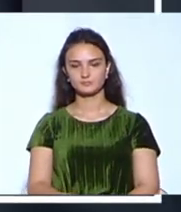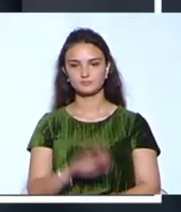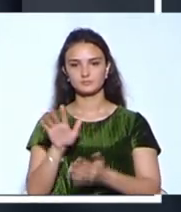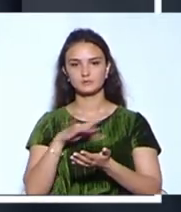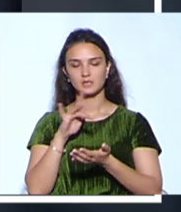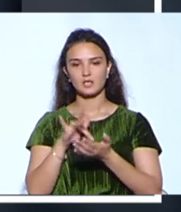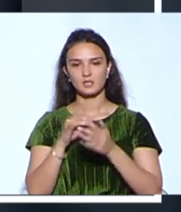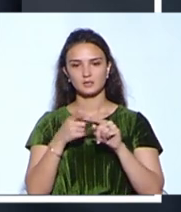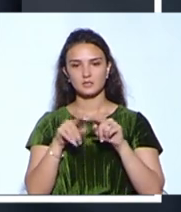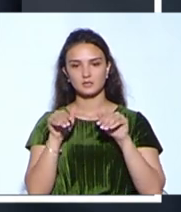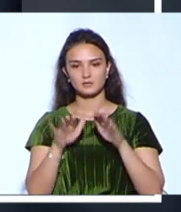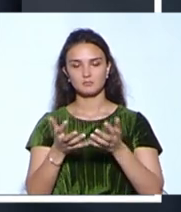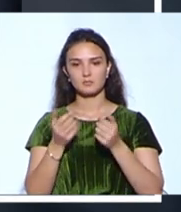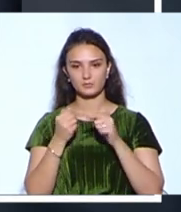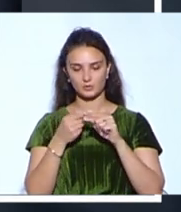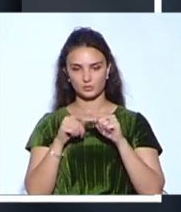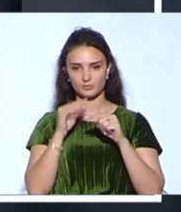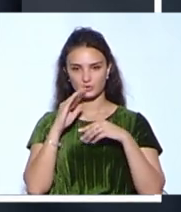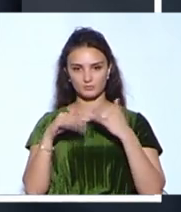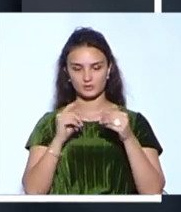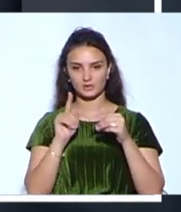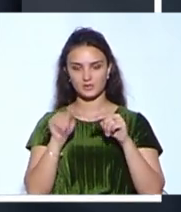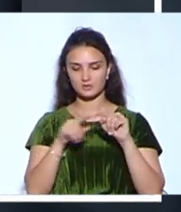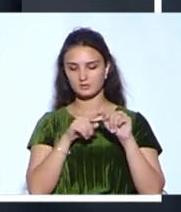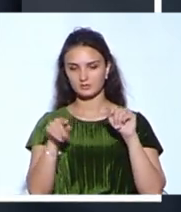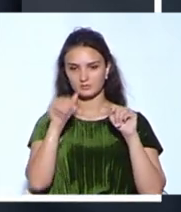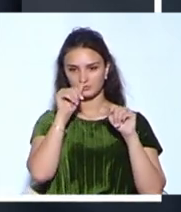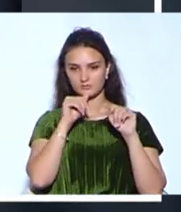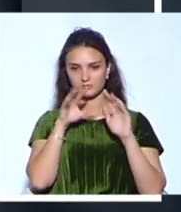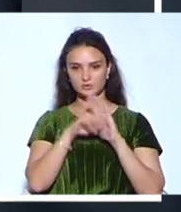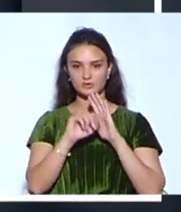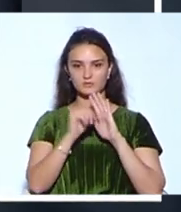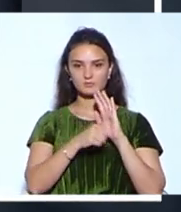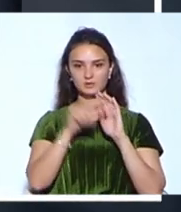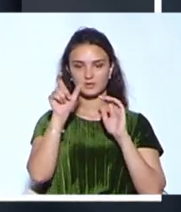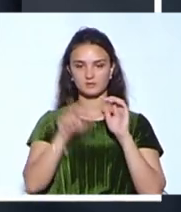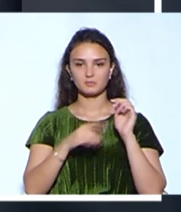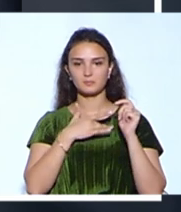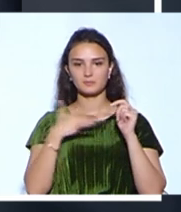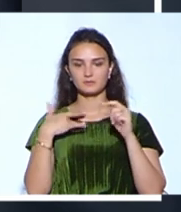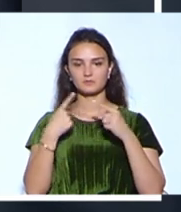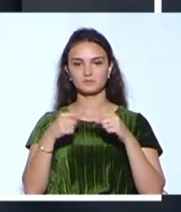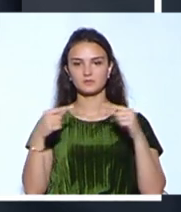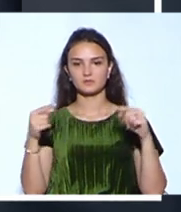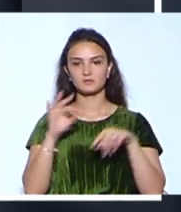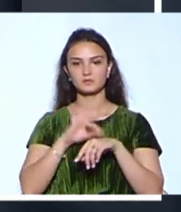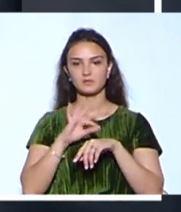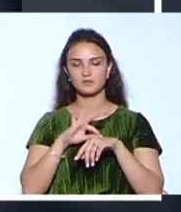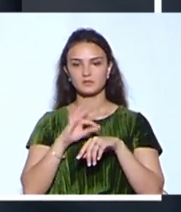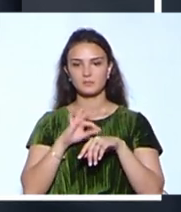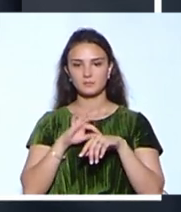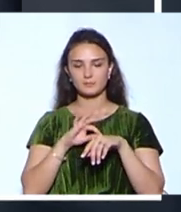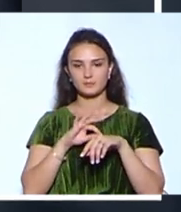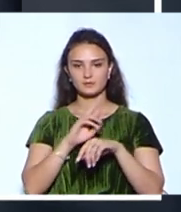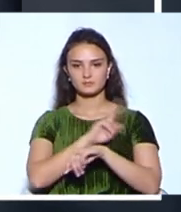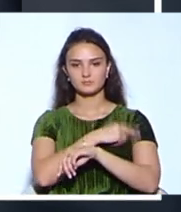ქალაქის საბჭომ ეს გადაწყვეტილება მას შემდეგ მიიღო, რაც მიმდინარე თვეში 16 ადამიანი ფილტვის სხვადასხვა დაავადებით